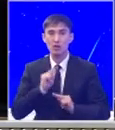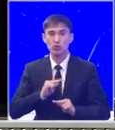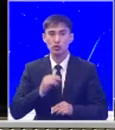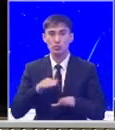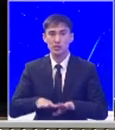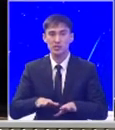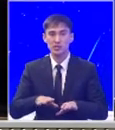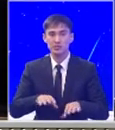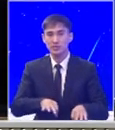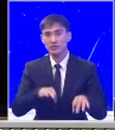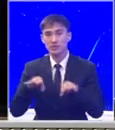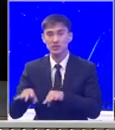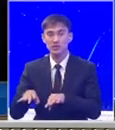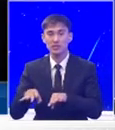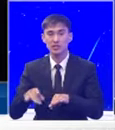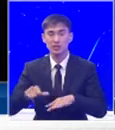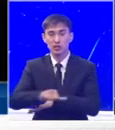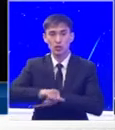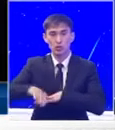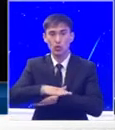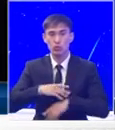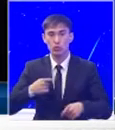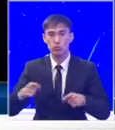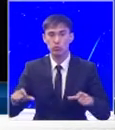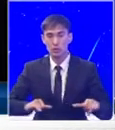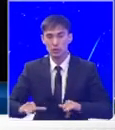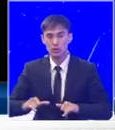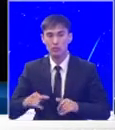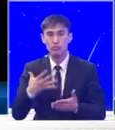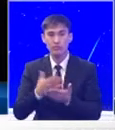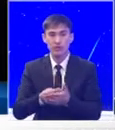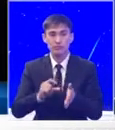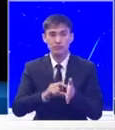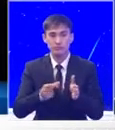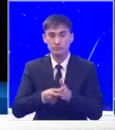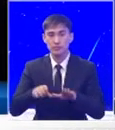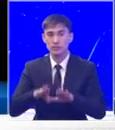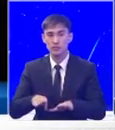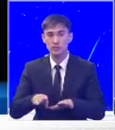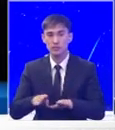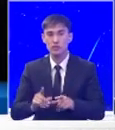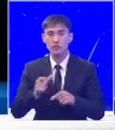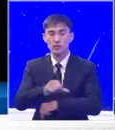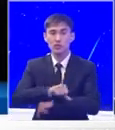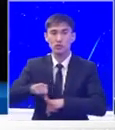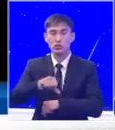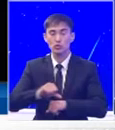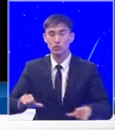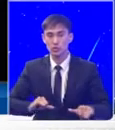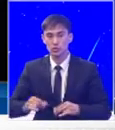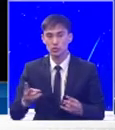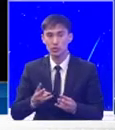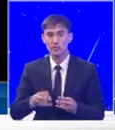их на территорию рынков. Пусть этим своими павильонами, лотками, торговыми местами зайдут на территорию рынков.